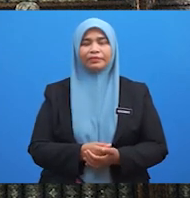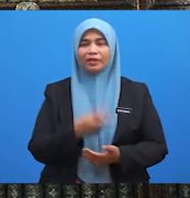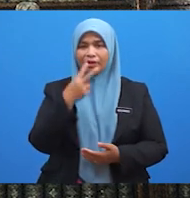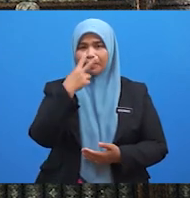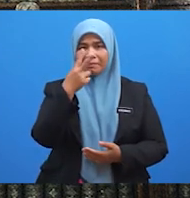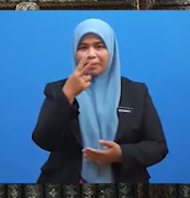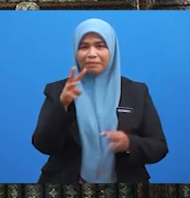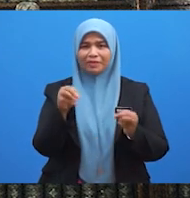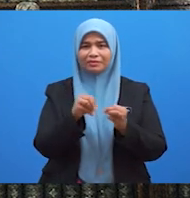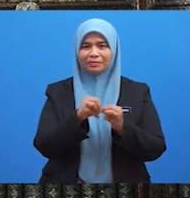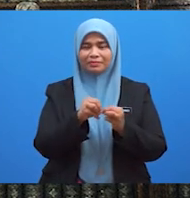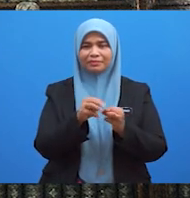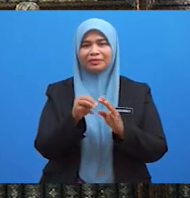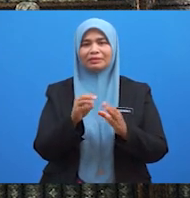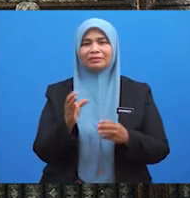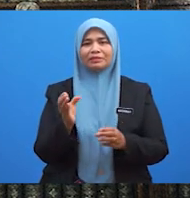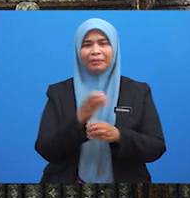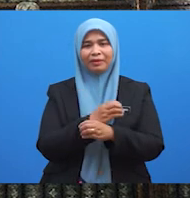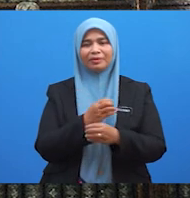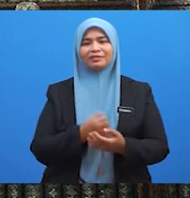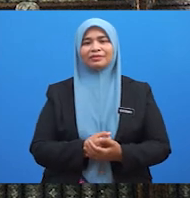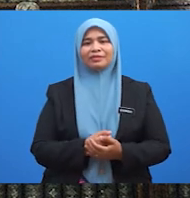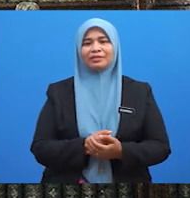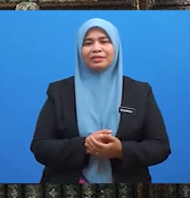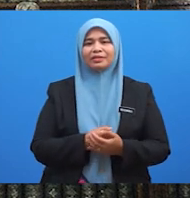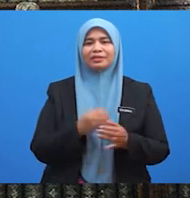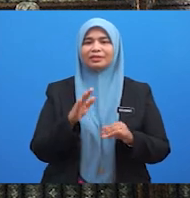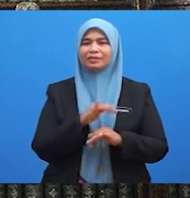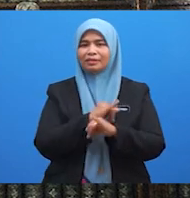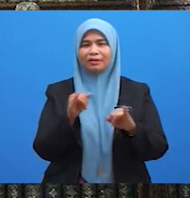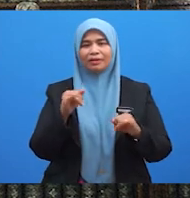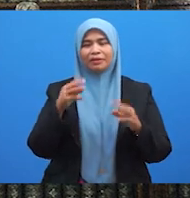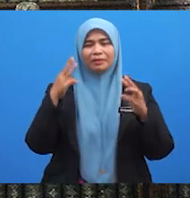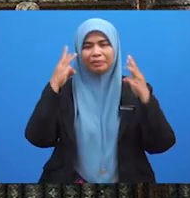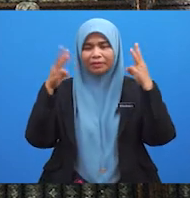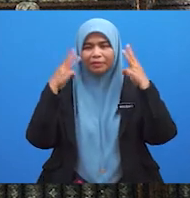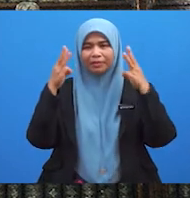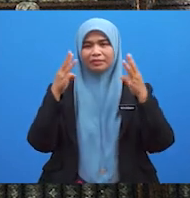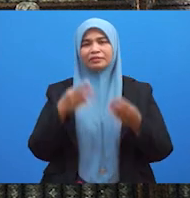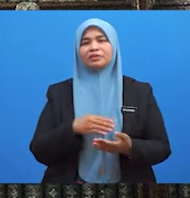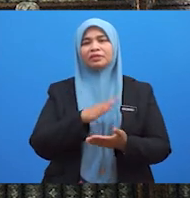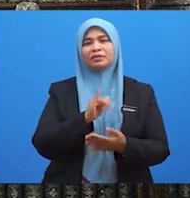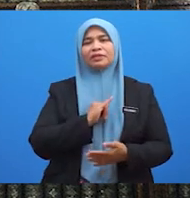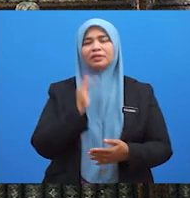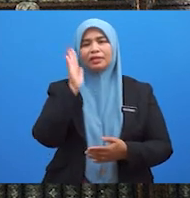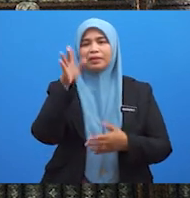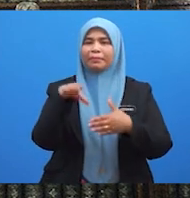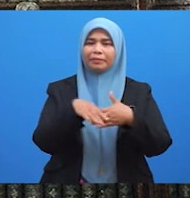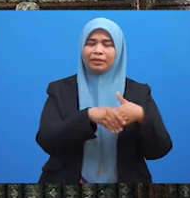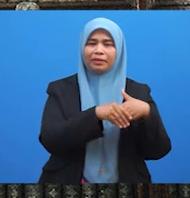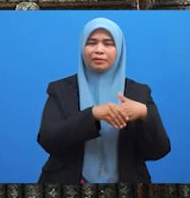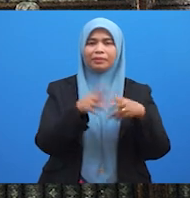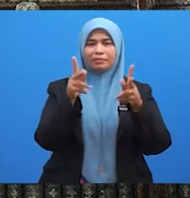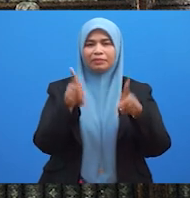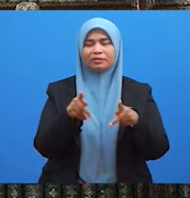Nampak macam mencabar, kan? Jangan bimbang. Saya akan membimbing